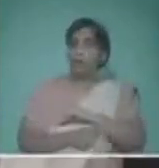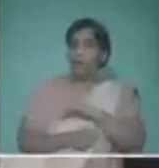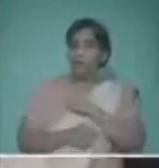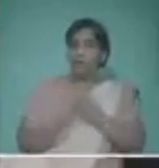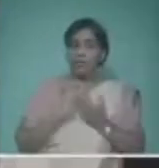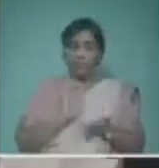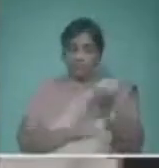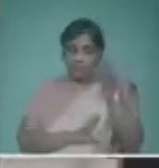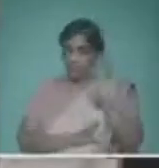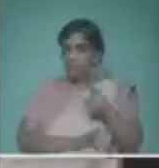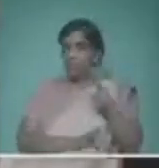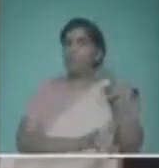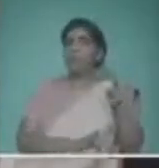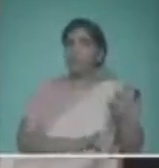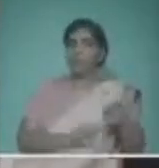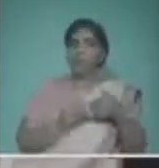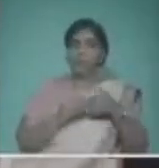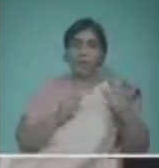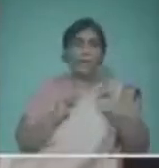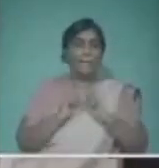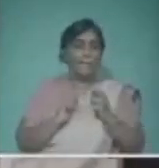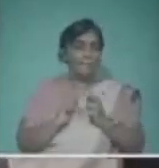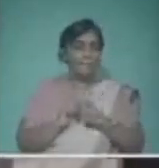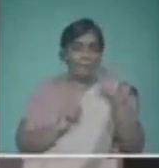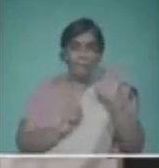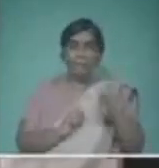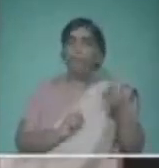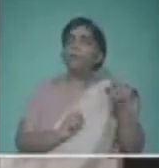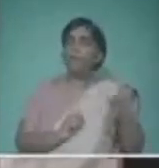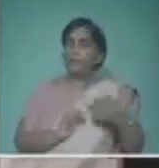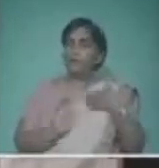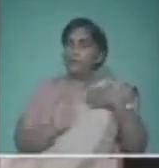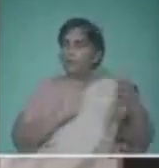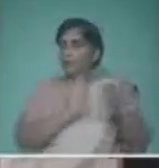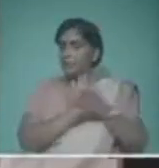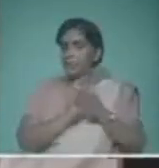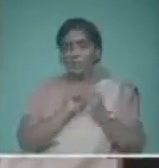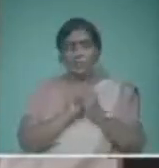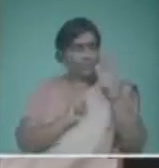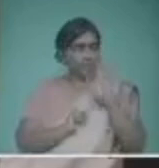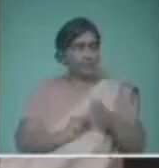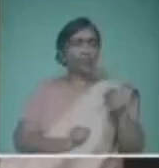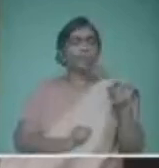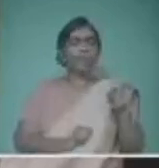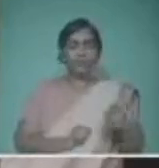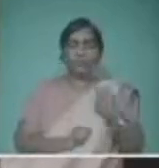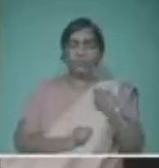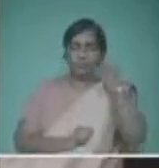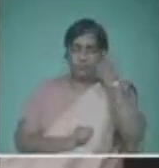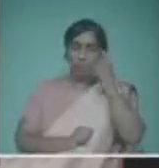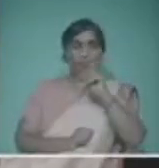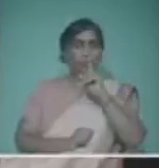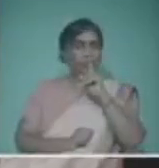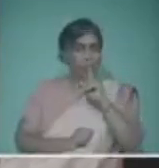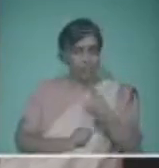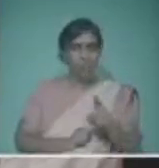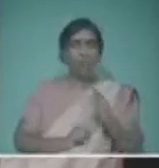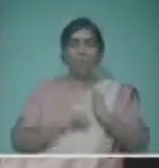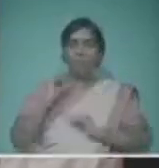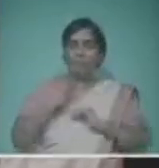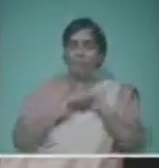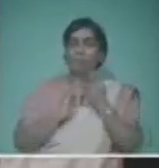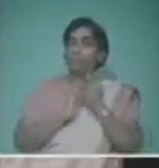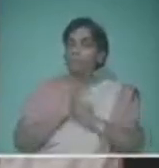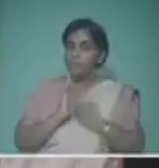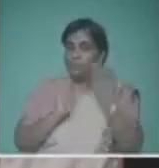නංවා ගැනීමේදී පවතින ගැටලු සම්බන්ධයෙන් සමීපව කටයුතු කිරීමට සහ යෝජනා කිරීමට ක්‍රම සහ විධි